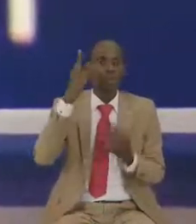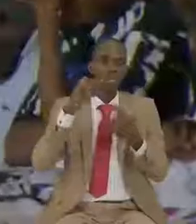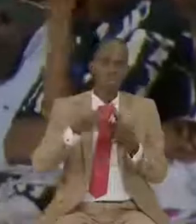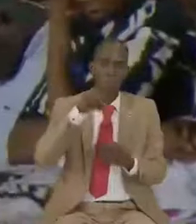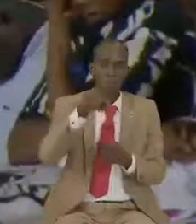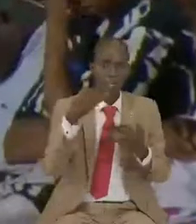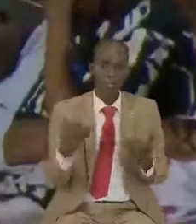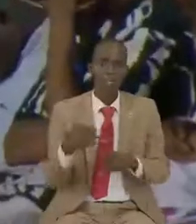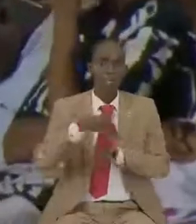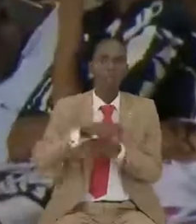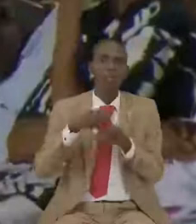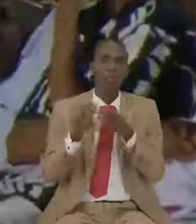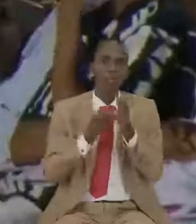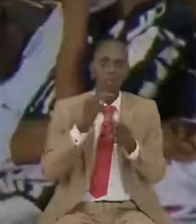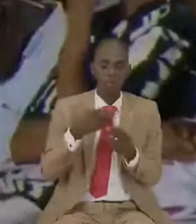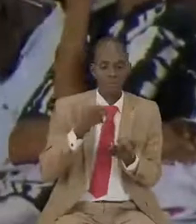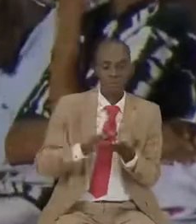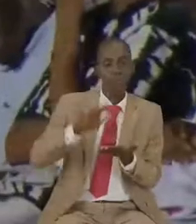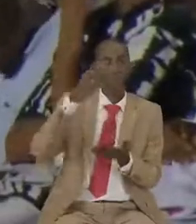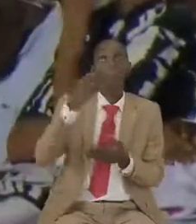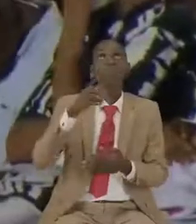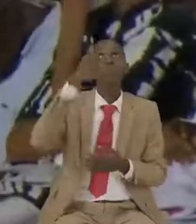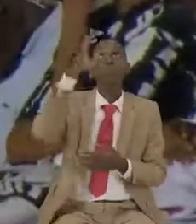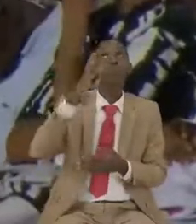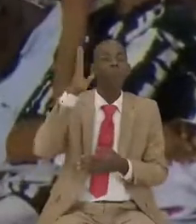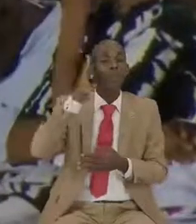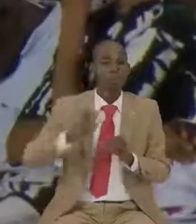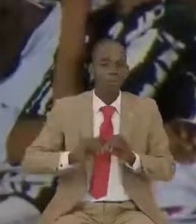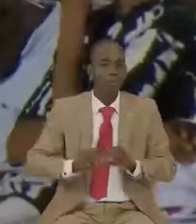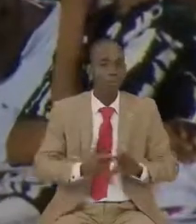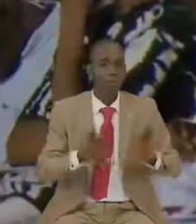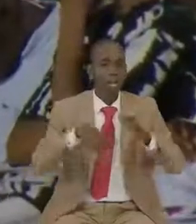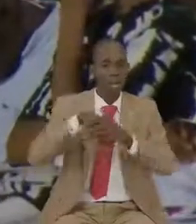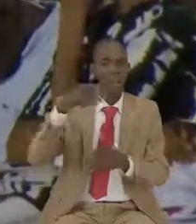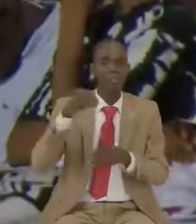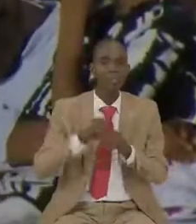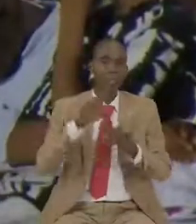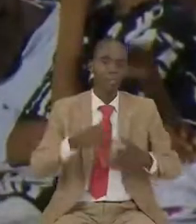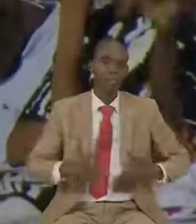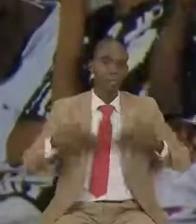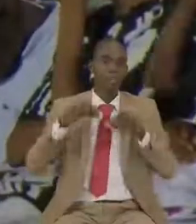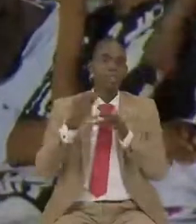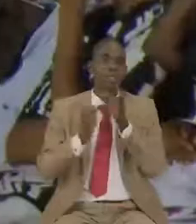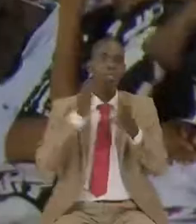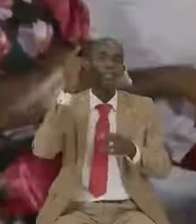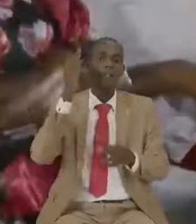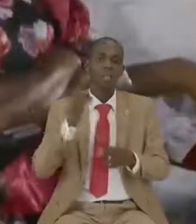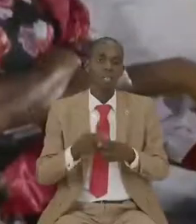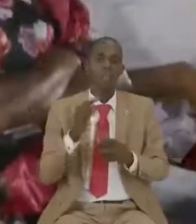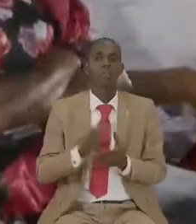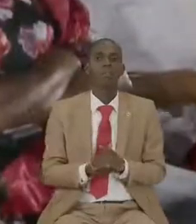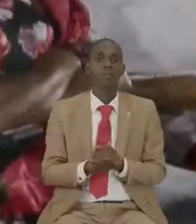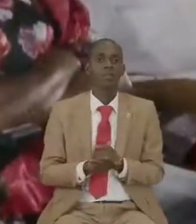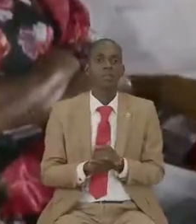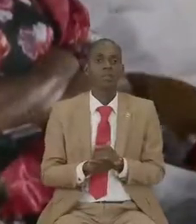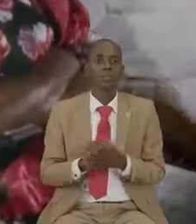gloire. La grâce de Dieu viendra à vous ce soir. La gloire de Dieu va briller dans votre vie ce